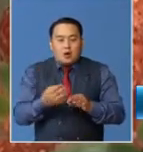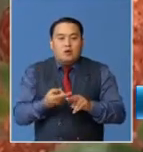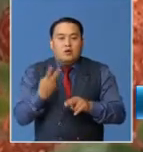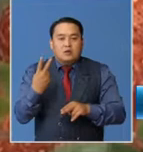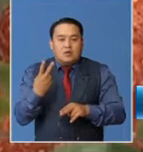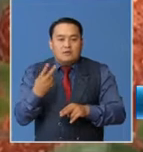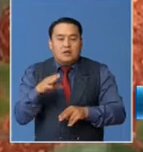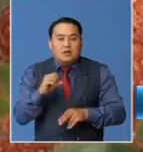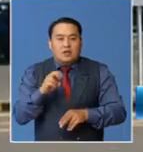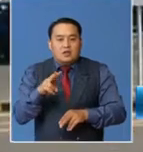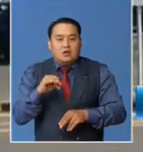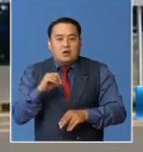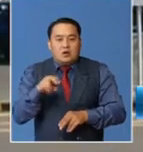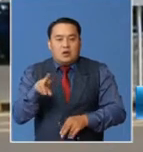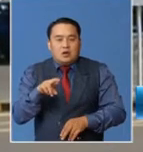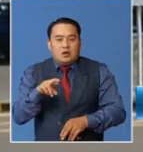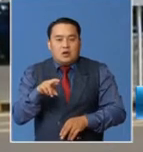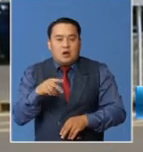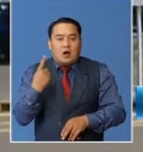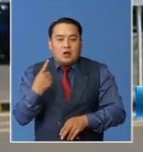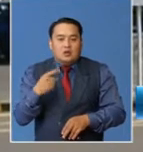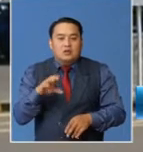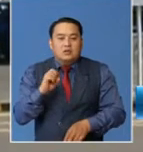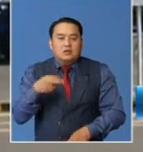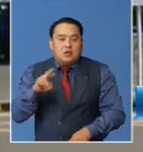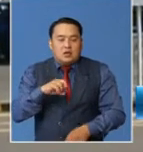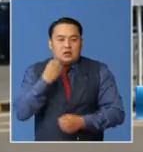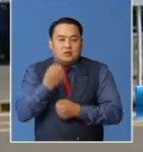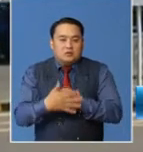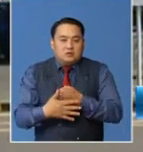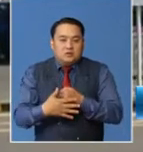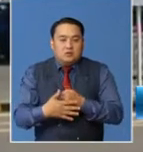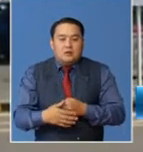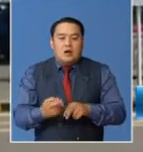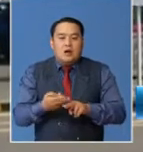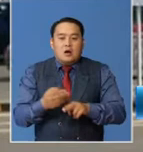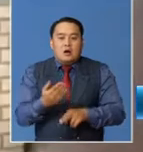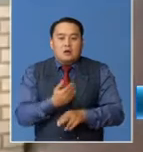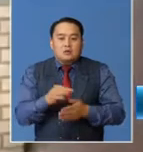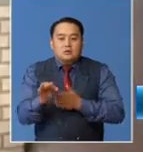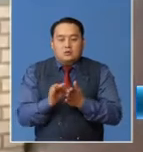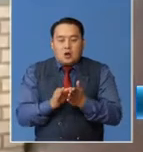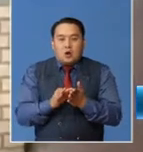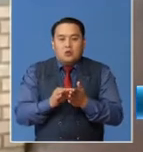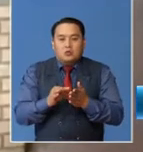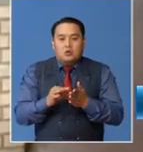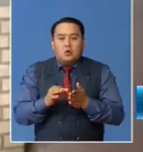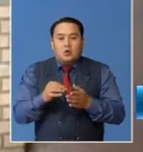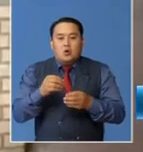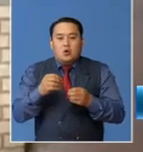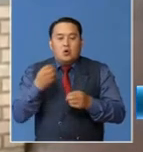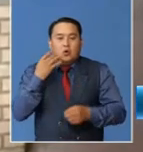в Квинсленде, 2 в штате Виктория и 1 в Сиднее, штат Новый Южный Уэльс. И хотя сразу после сегодня сигналов клубнику